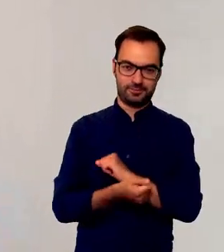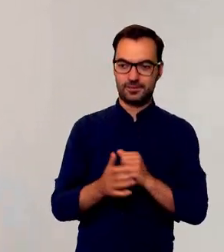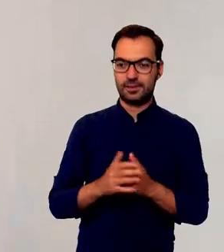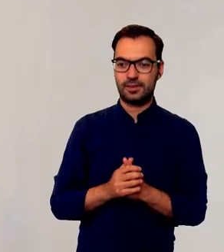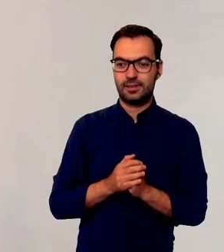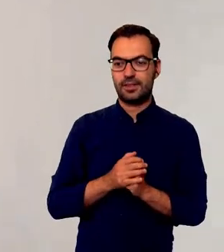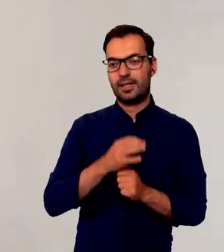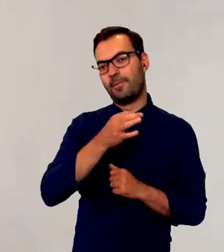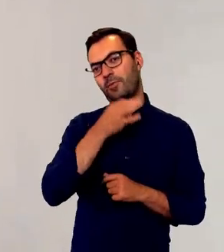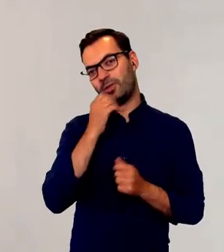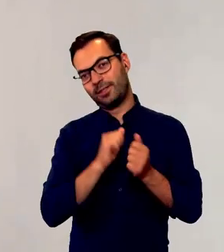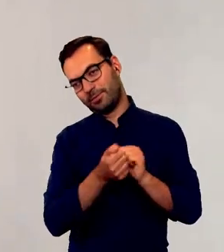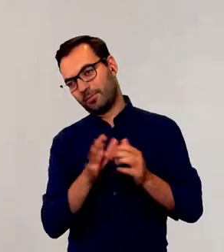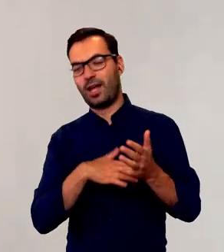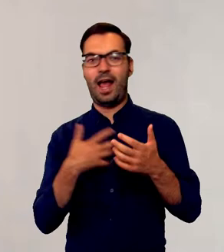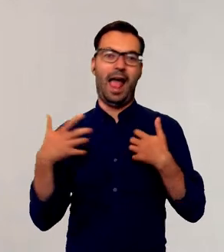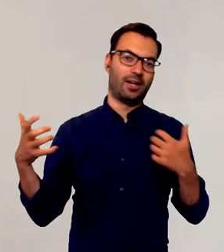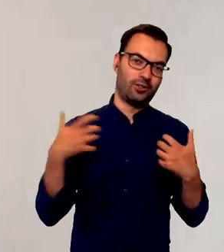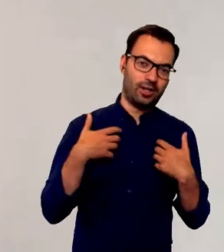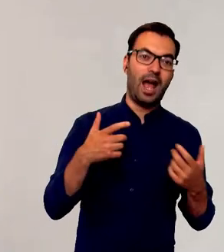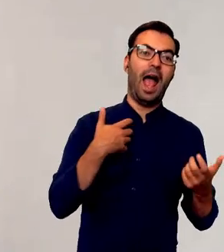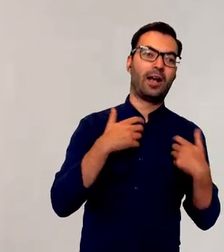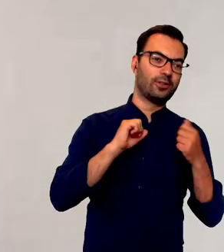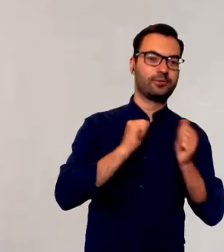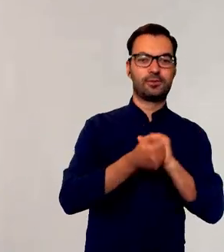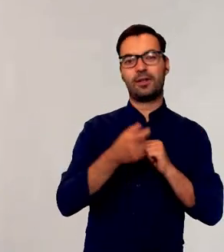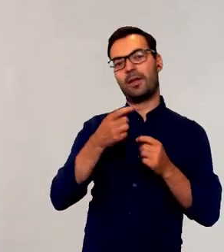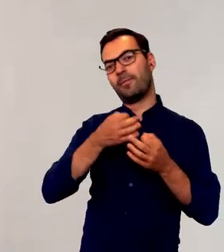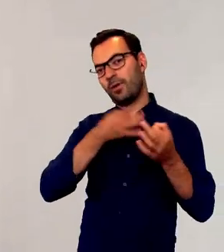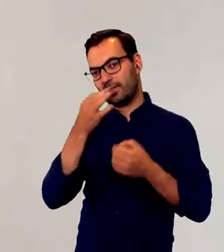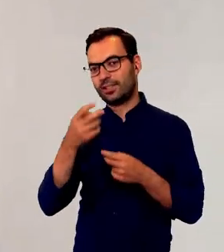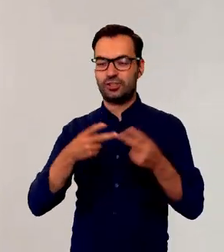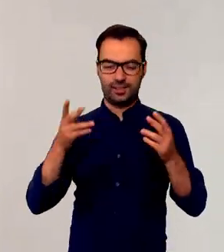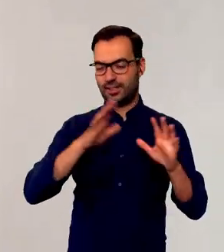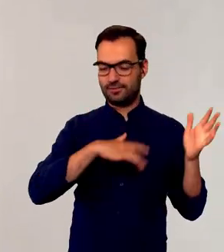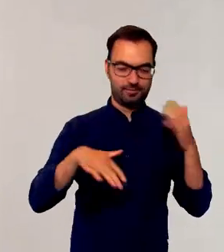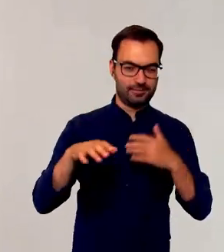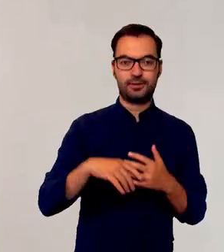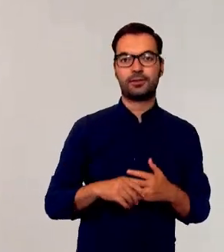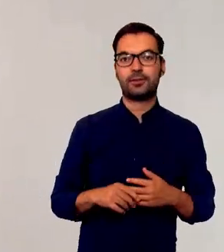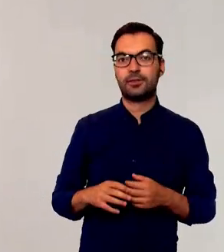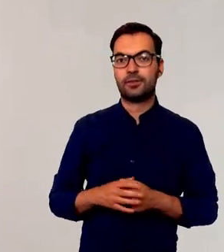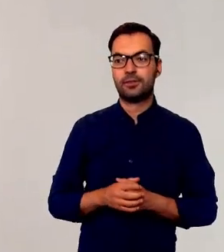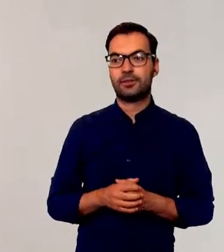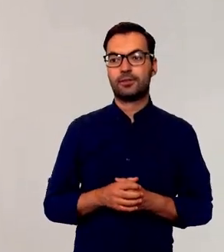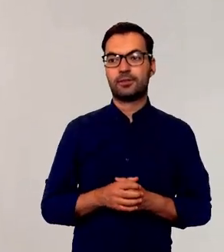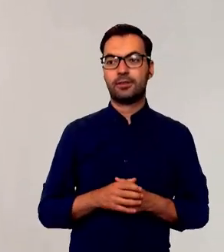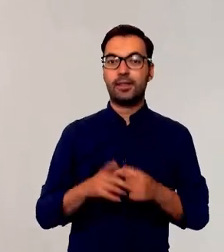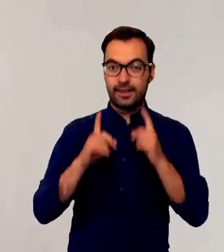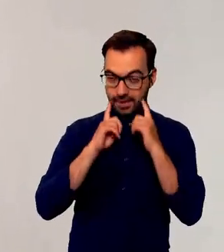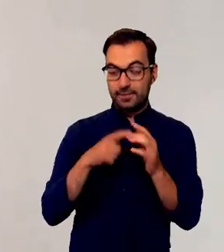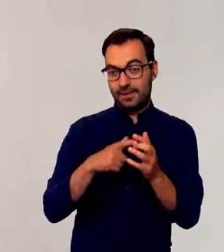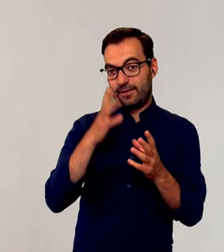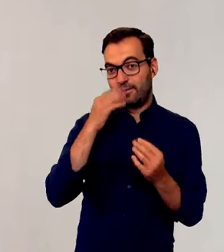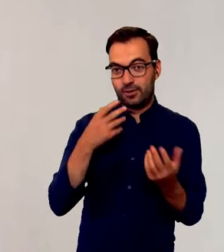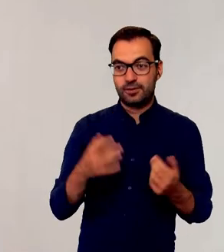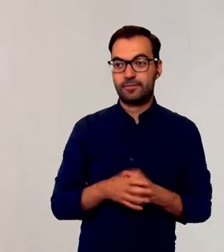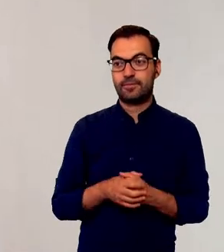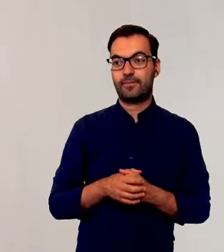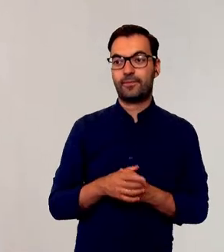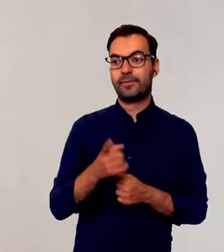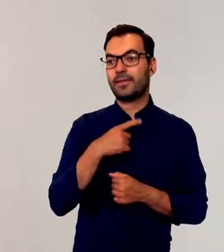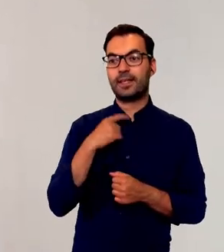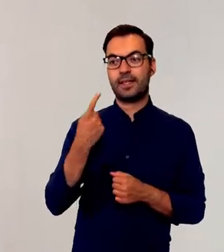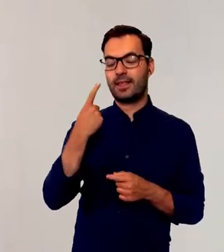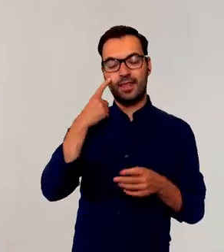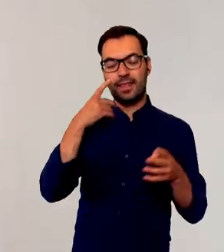z piosenkarki na aktorkę, z aktorki na piosenkarkę, z dziennikarki itd., itd. To naprawdę się dzieje. My nie